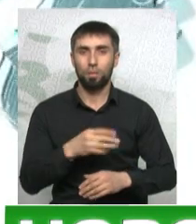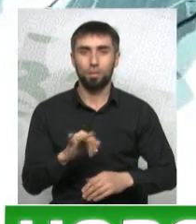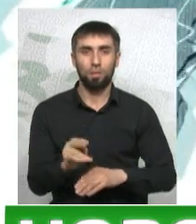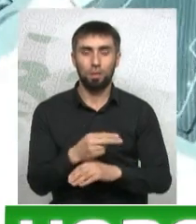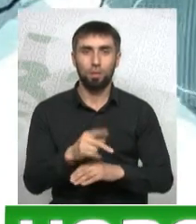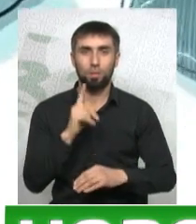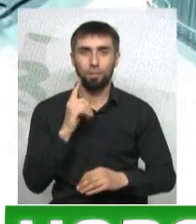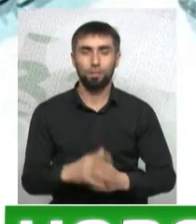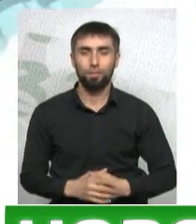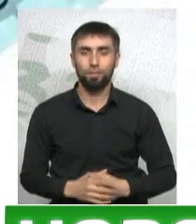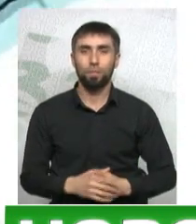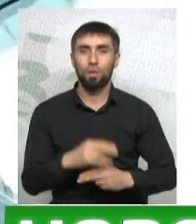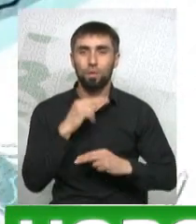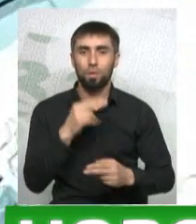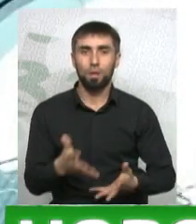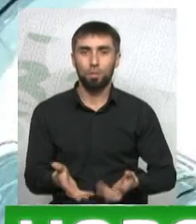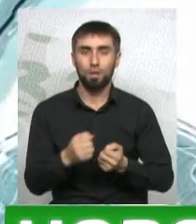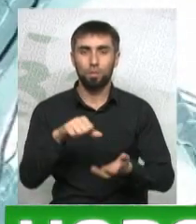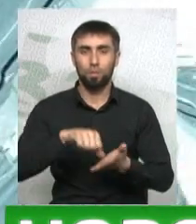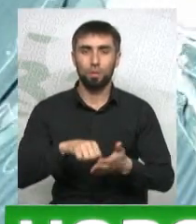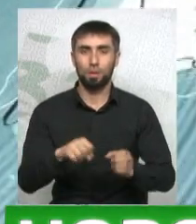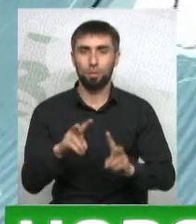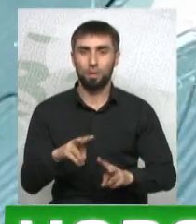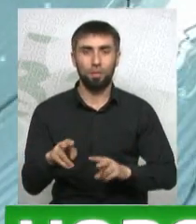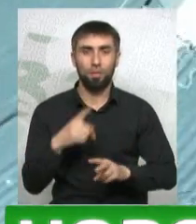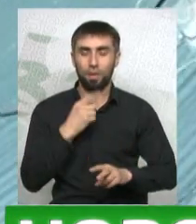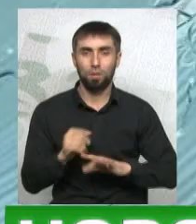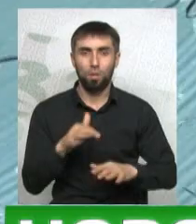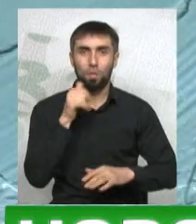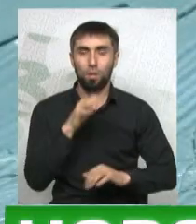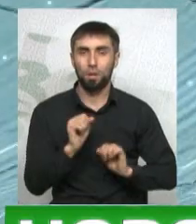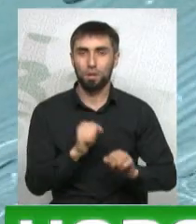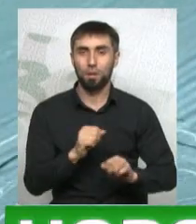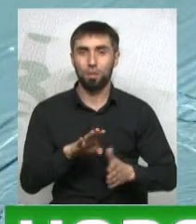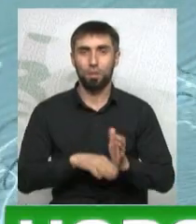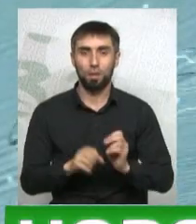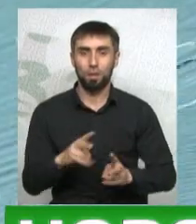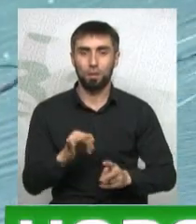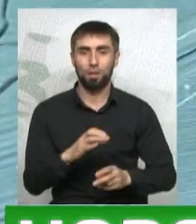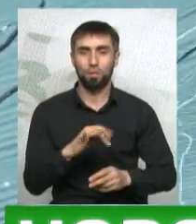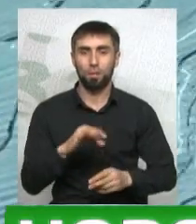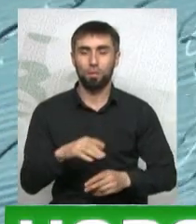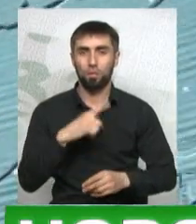молодежи. Оказывайте поддержку участникам специальной военной операции, которые защищают безопасность и суверенитет России».